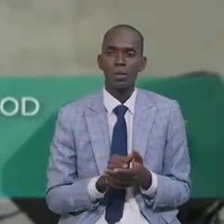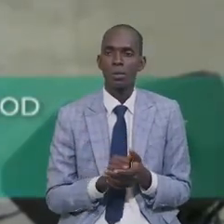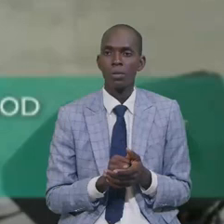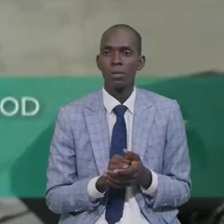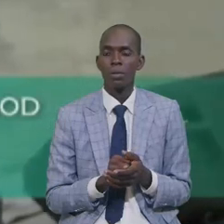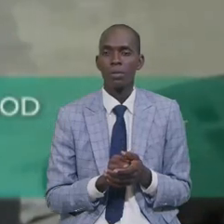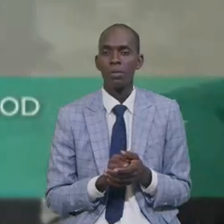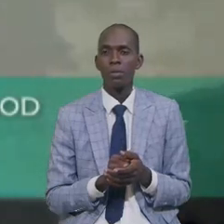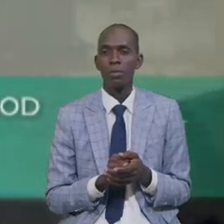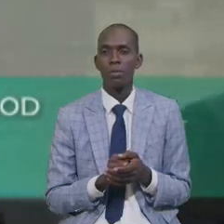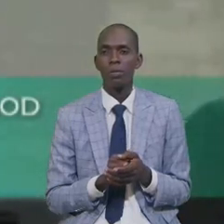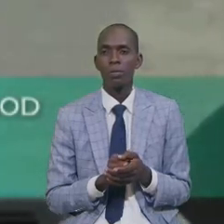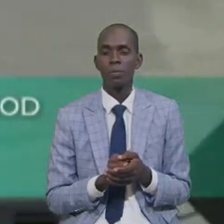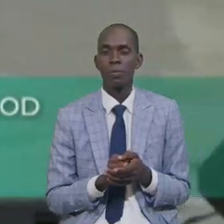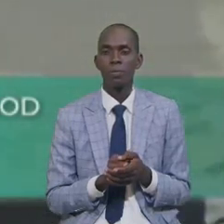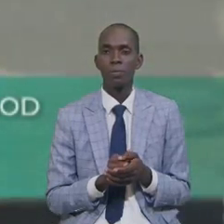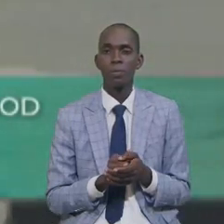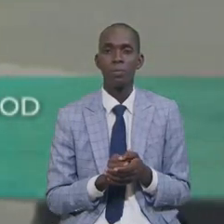aujourd'hui,